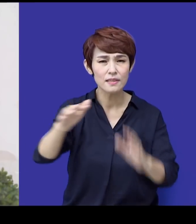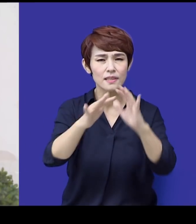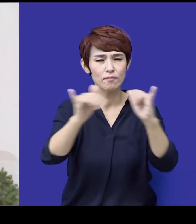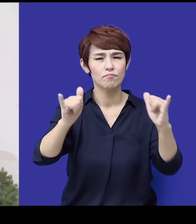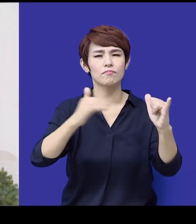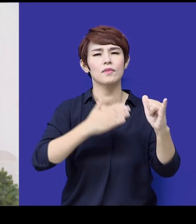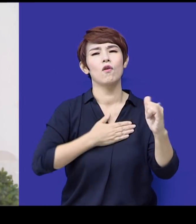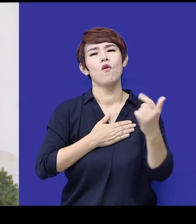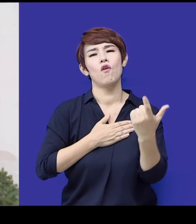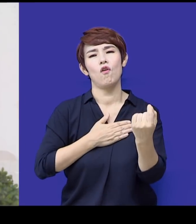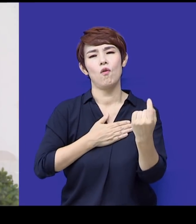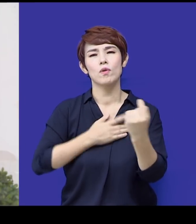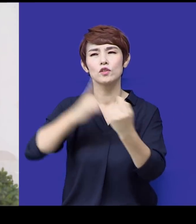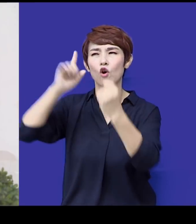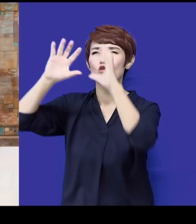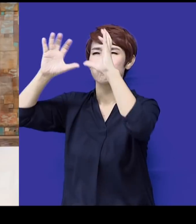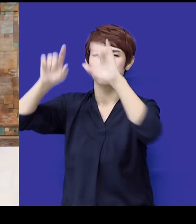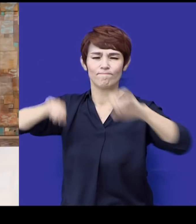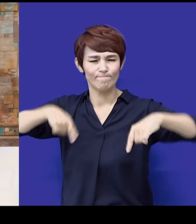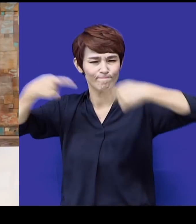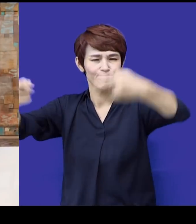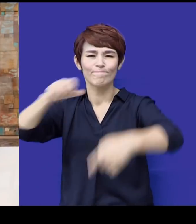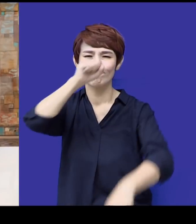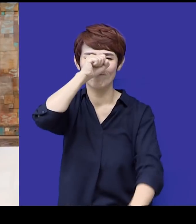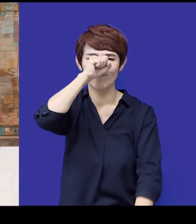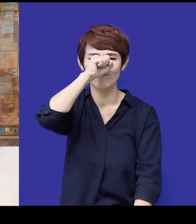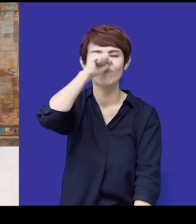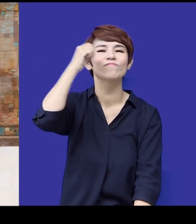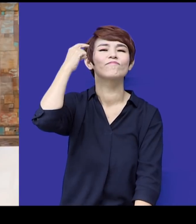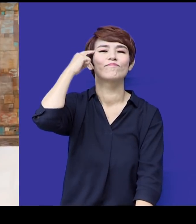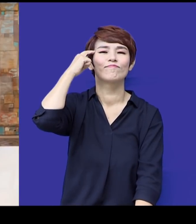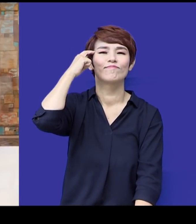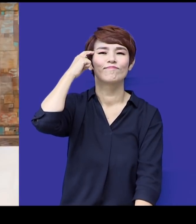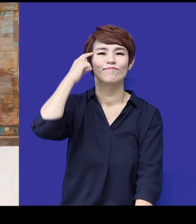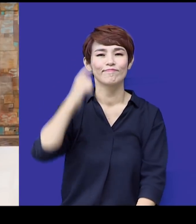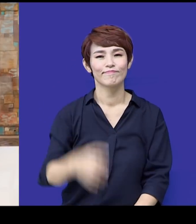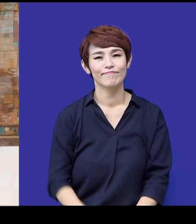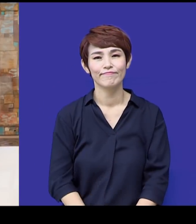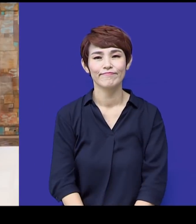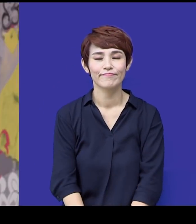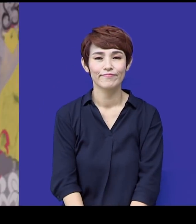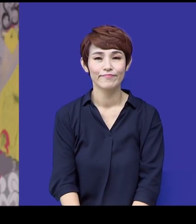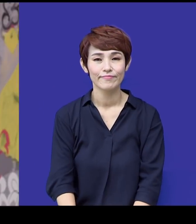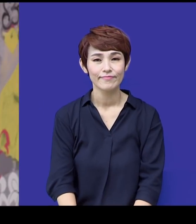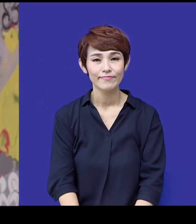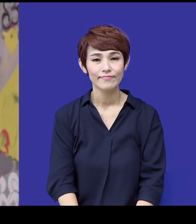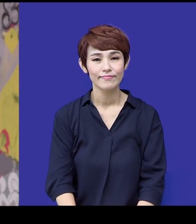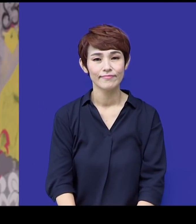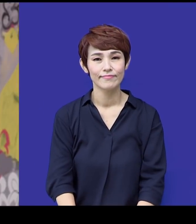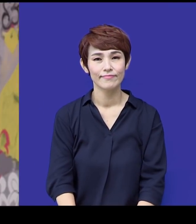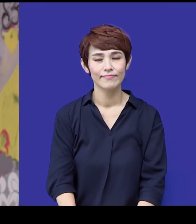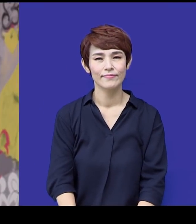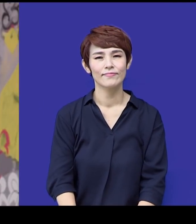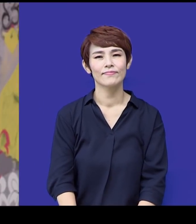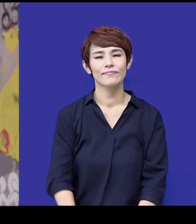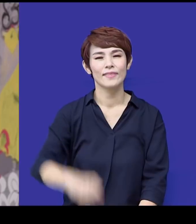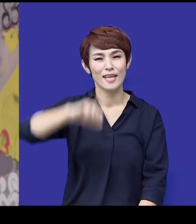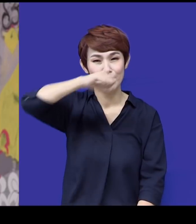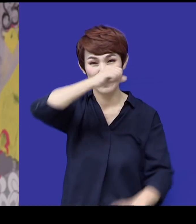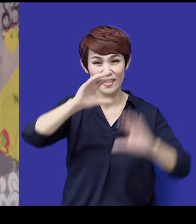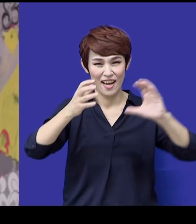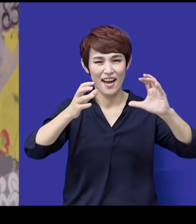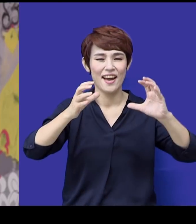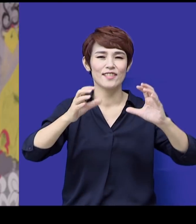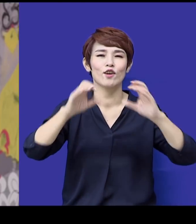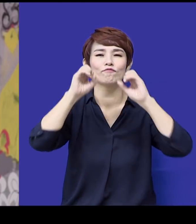가지고 천국을 다 갔으면 좋겠다. 네. 그런 마음이 들어가지고 가서 했는데